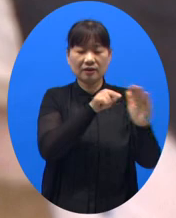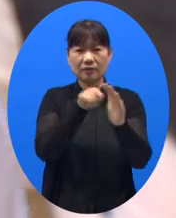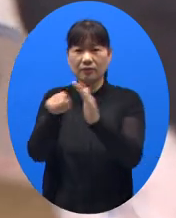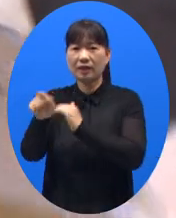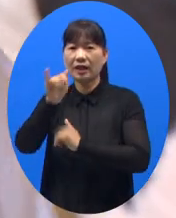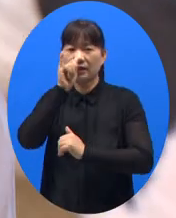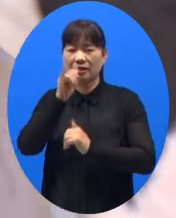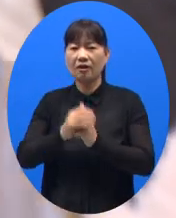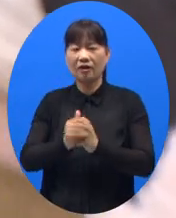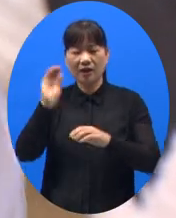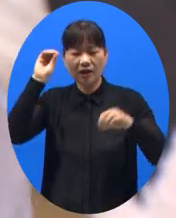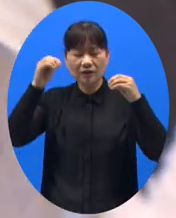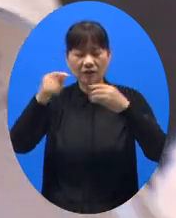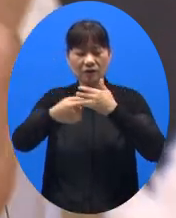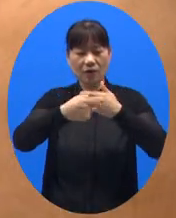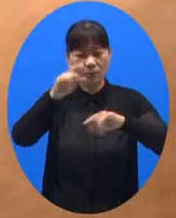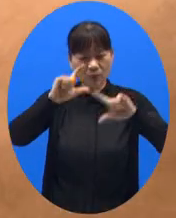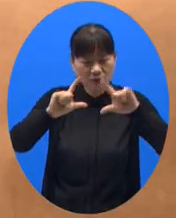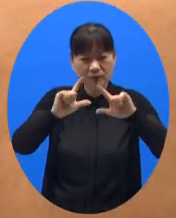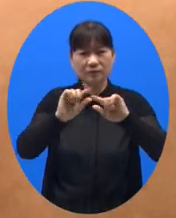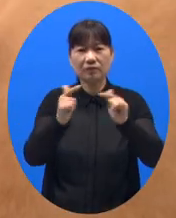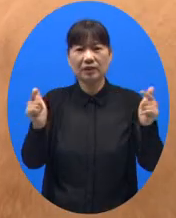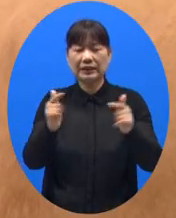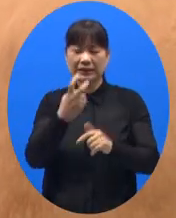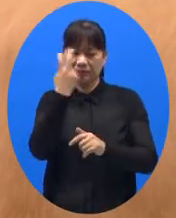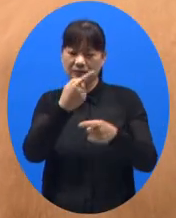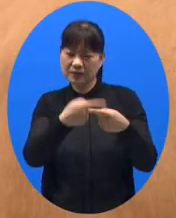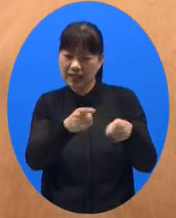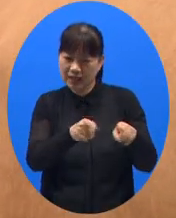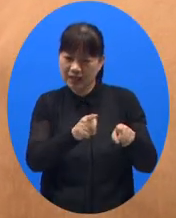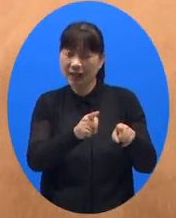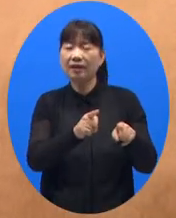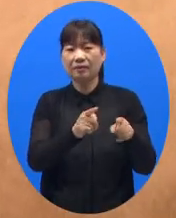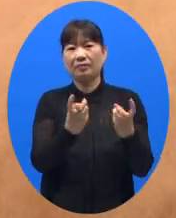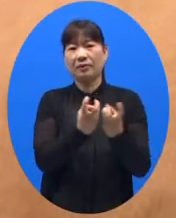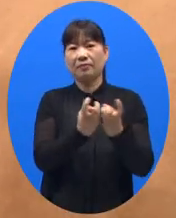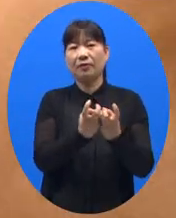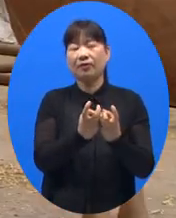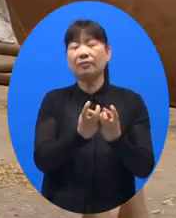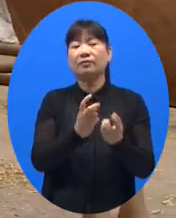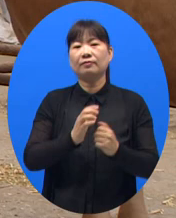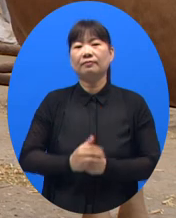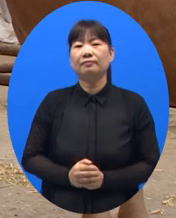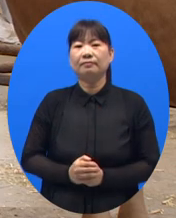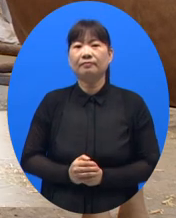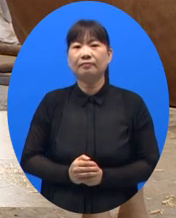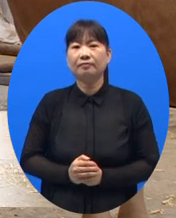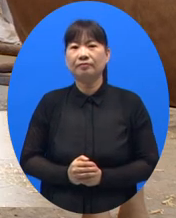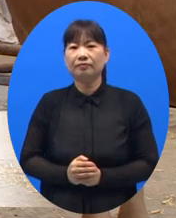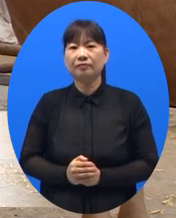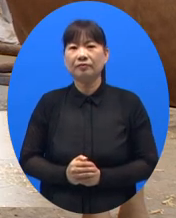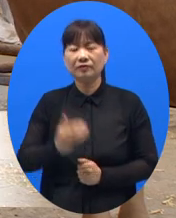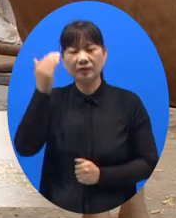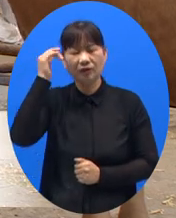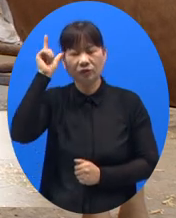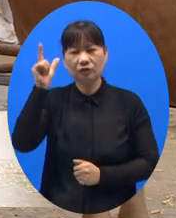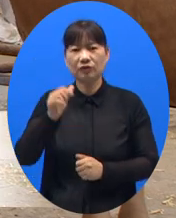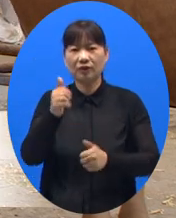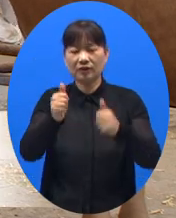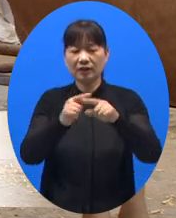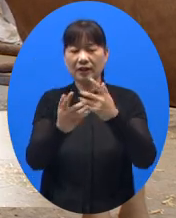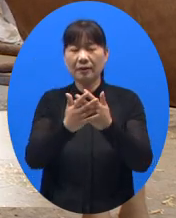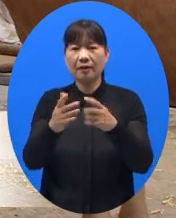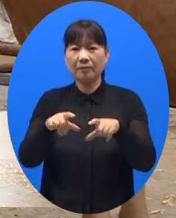가축의 책 측 외모 등을 심사하는 농장 * 현장심사 방식입니다 어하는 병정들 평가